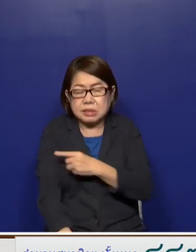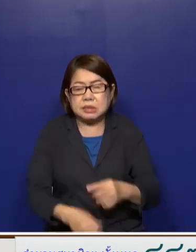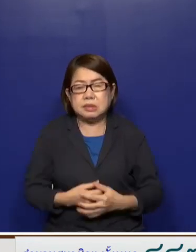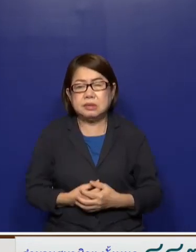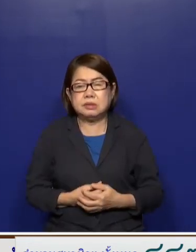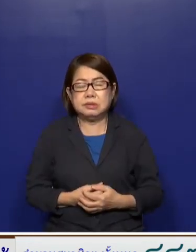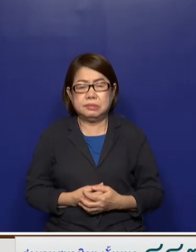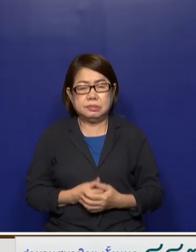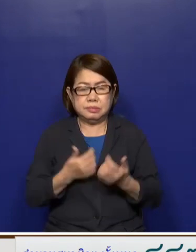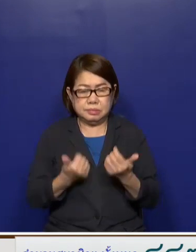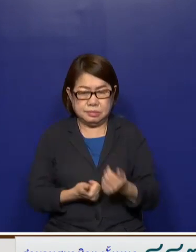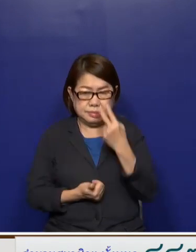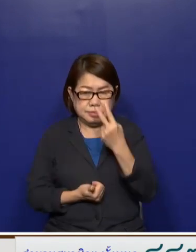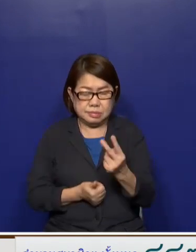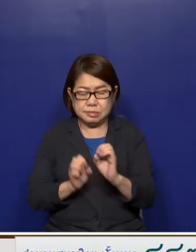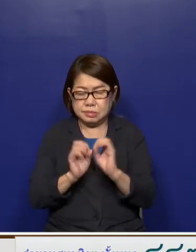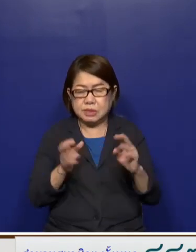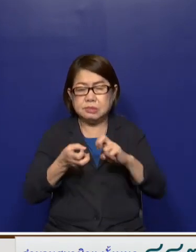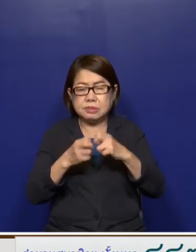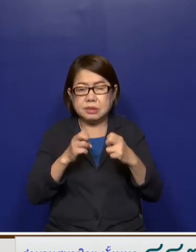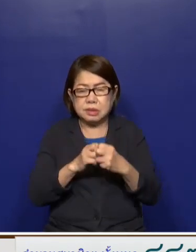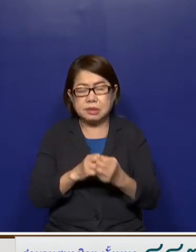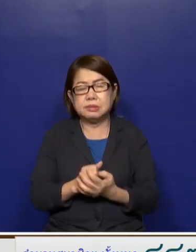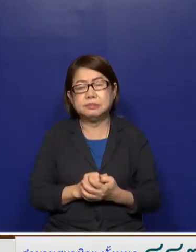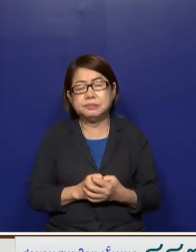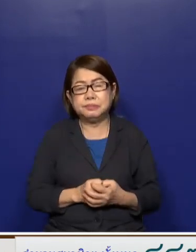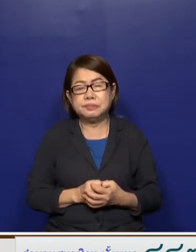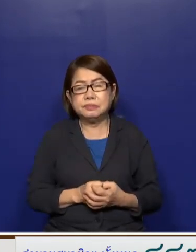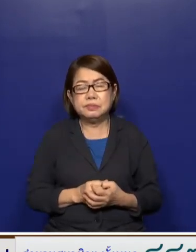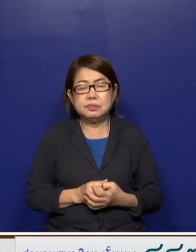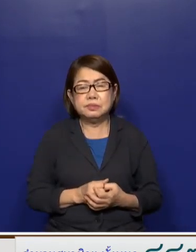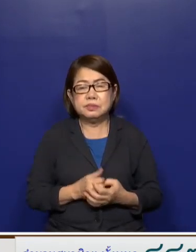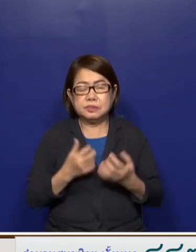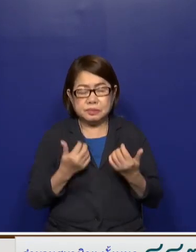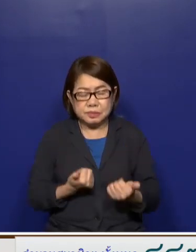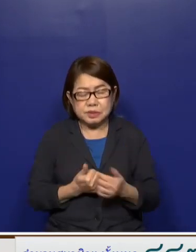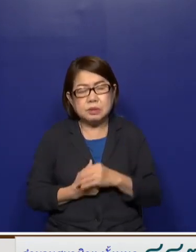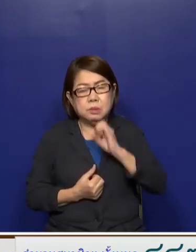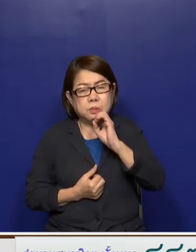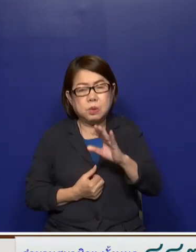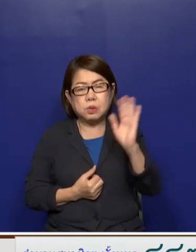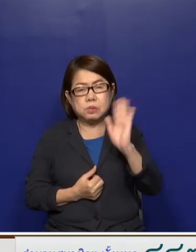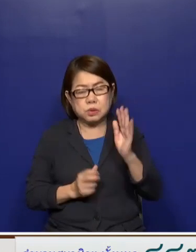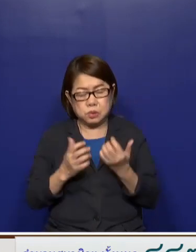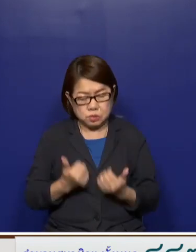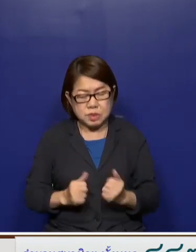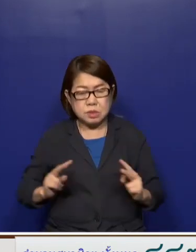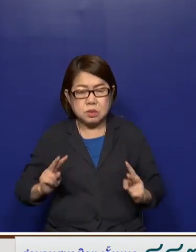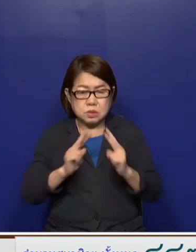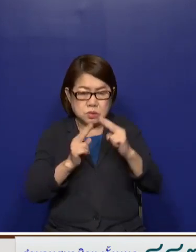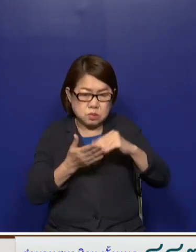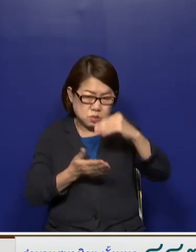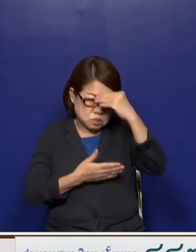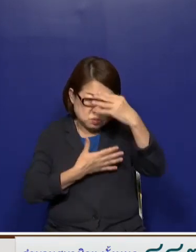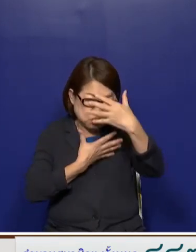นี่คือสิ่งที่เป็นปัญหาในเชิงระบบเอาละครับไม่ต้องพูดถึงว่าวันนี้เนี่ยกระทรวงศึกษาไม่ได้ให้ความสนใจ